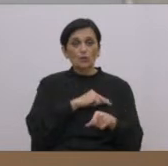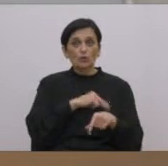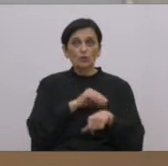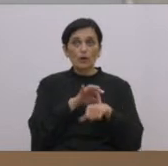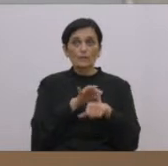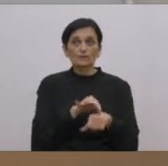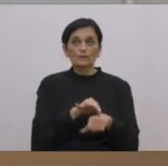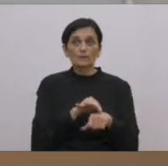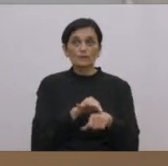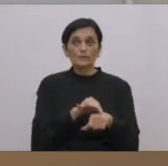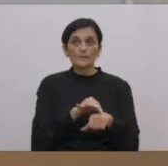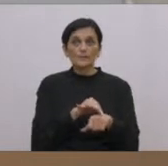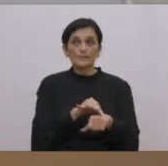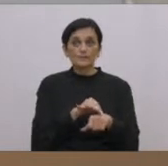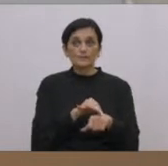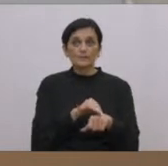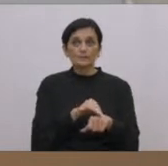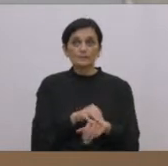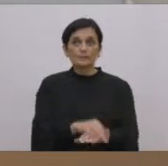ჩატარებას.